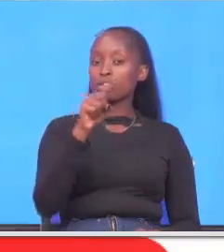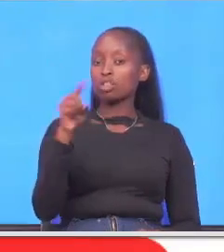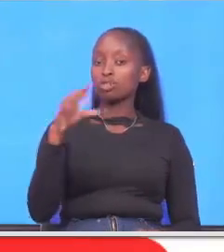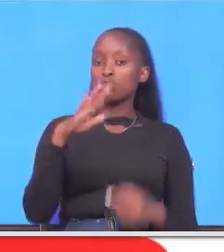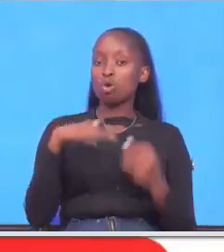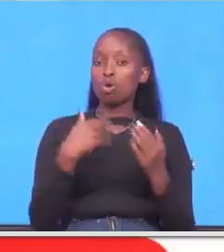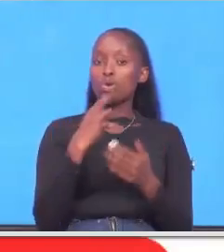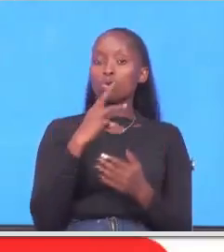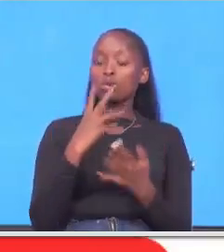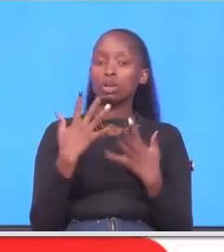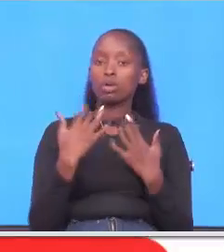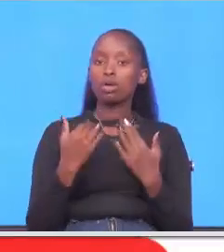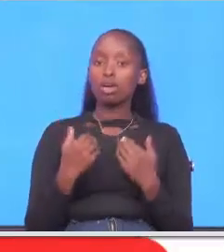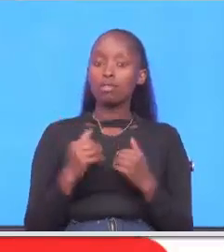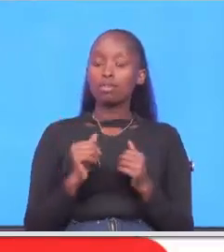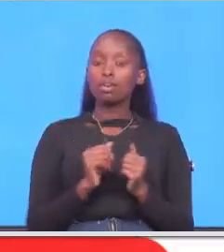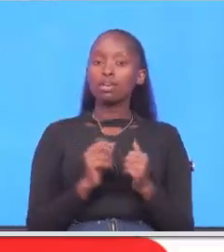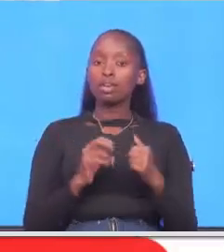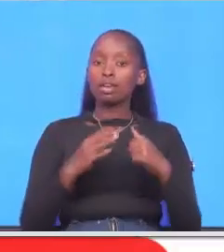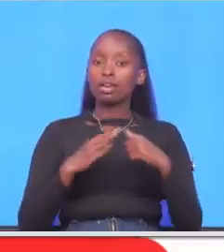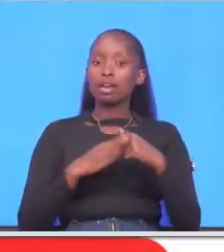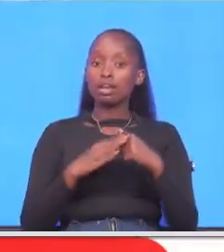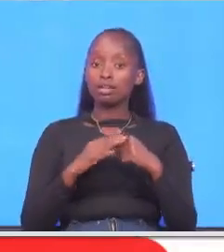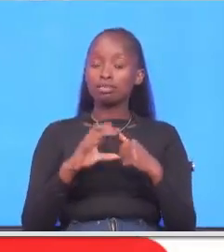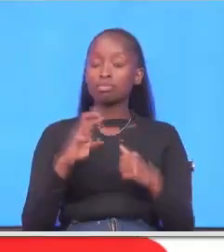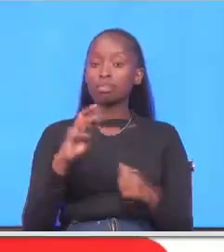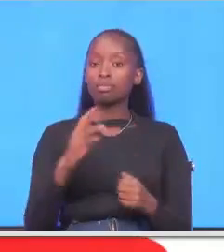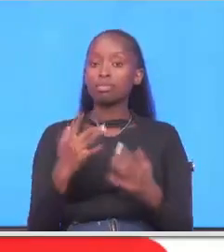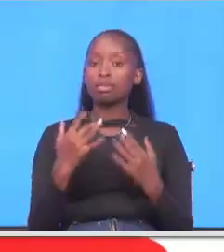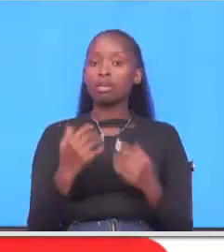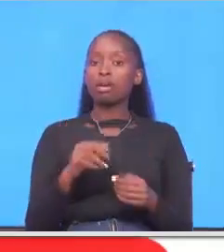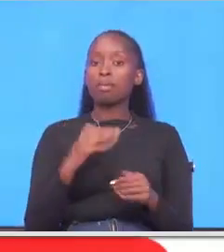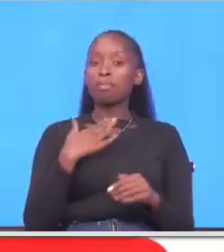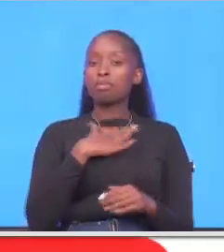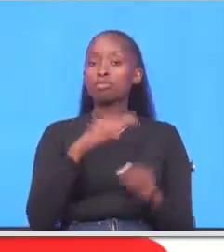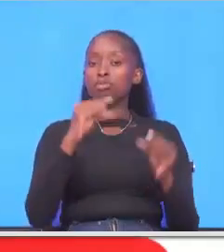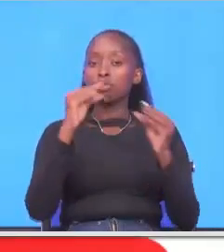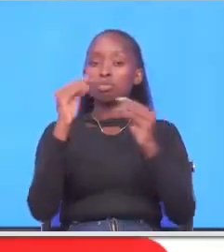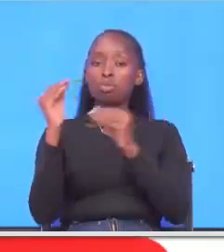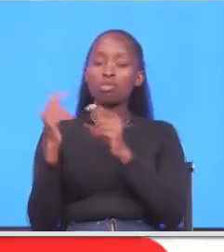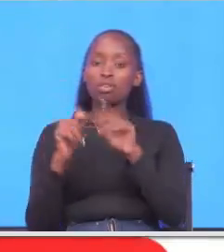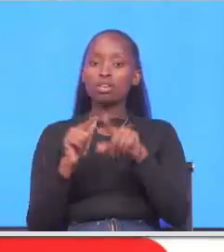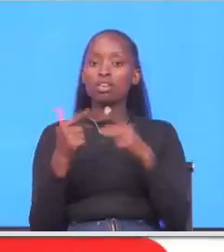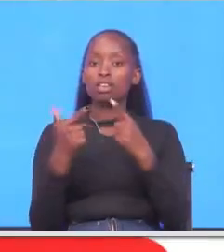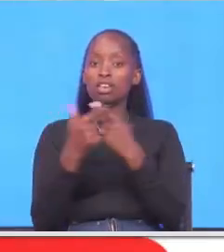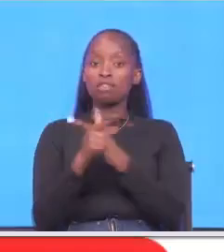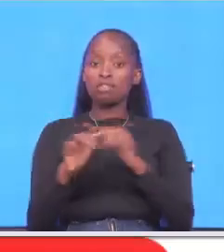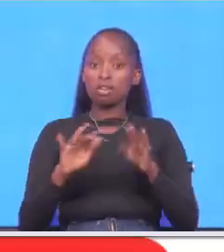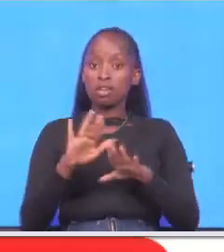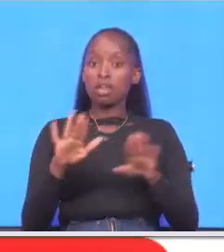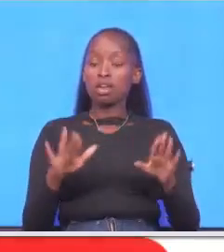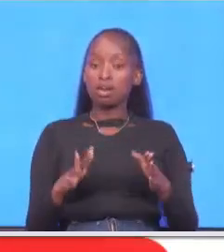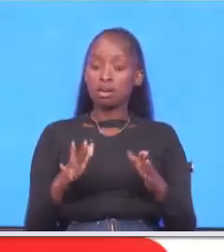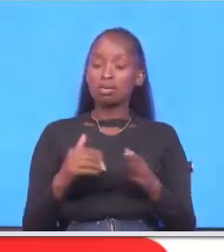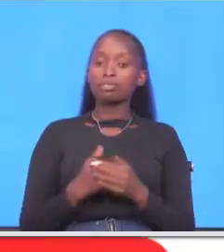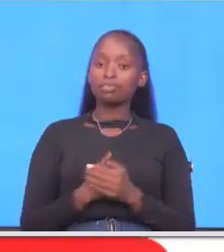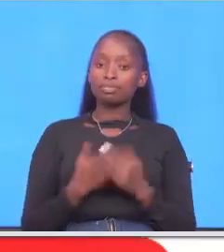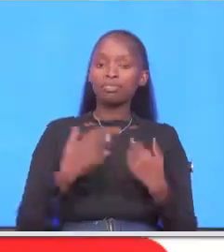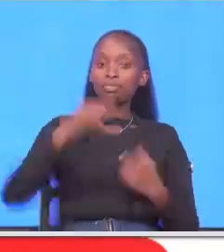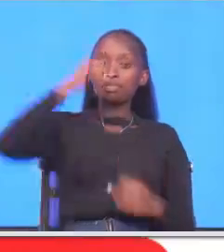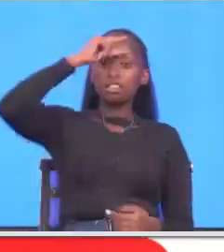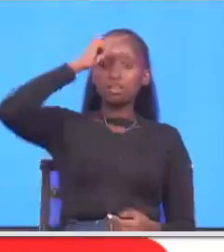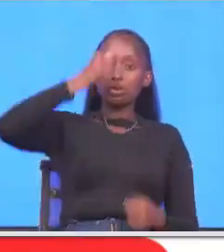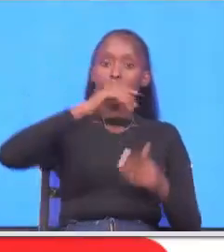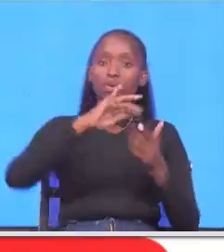centimeters remaining. Please, it's good you move to high ground. Aidha, serikali imejumuisha jeshi la ulinzi la Kenya, huduma ya kitaifa ya